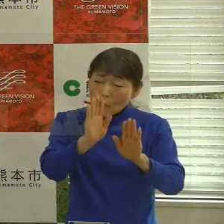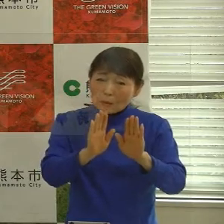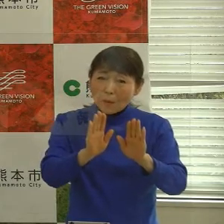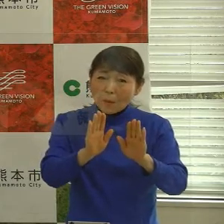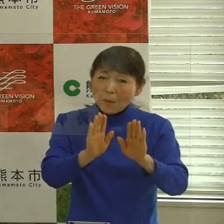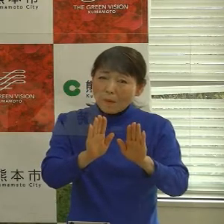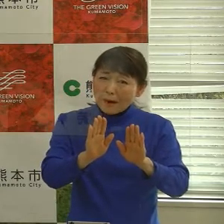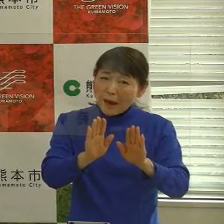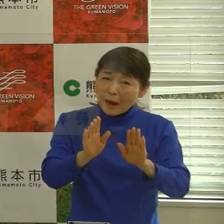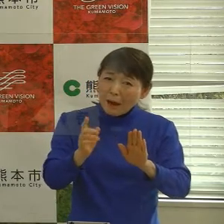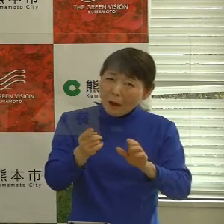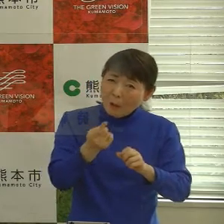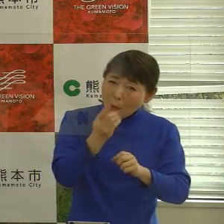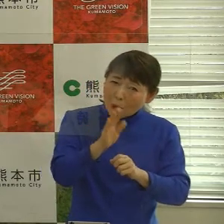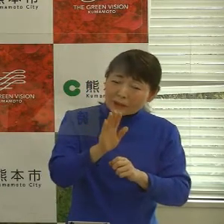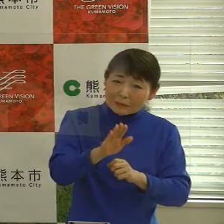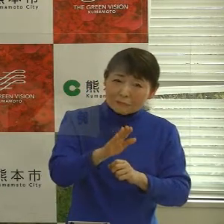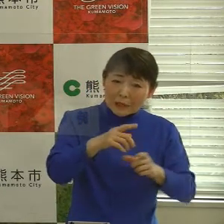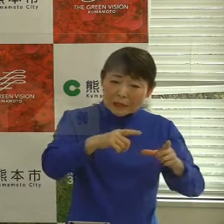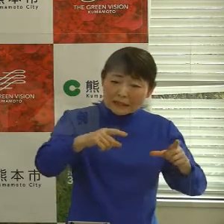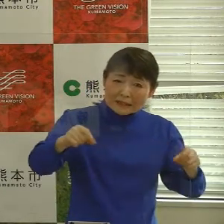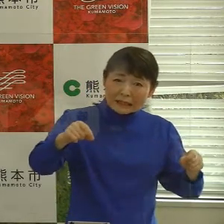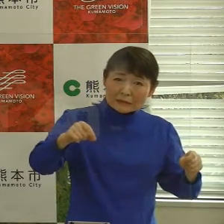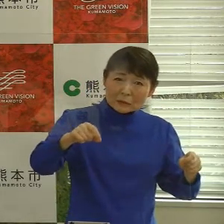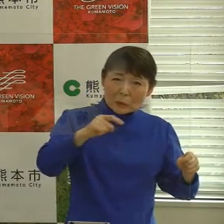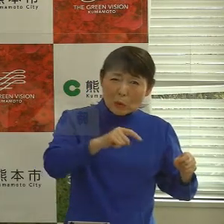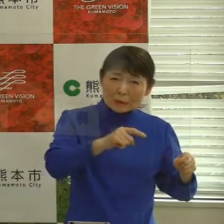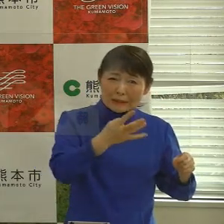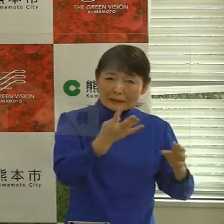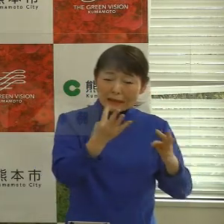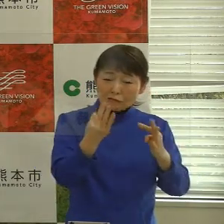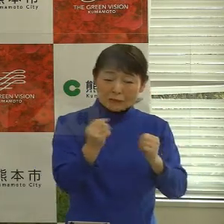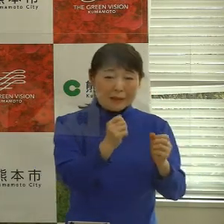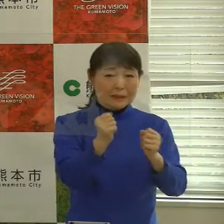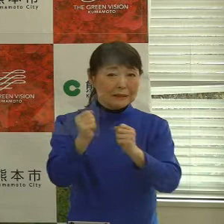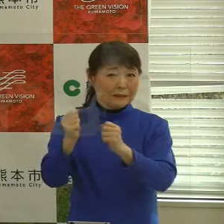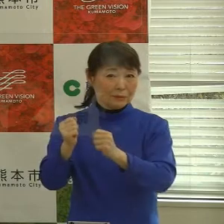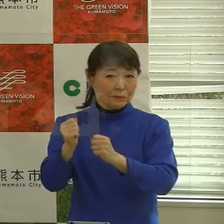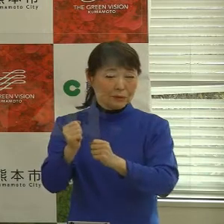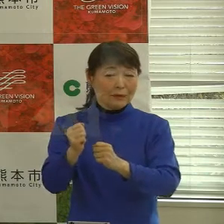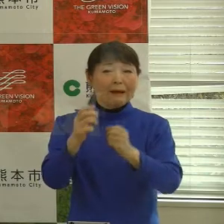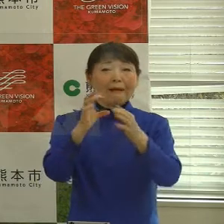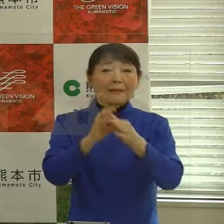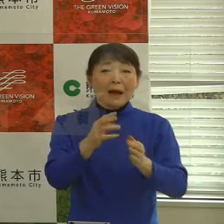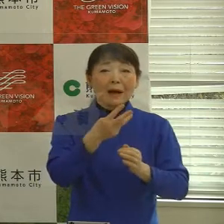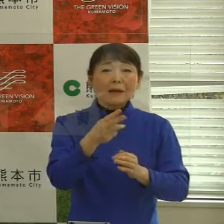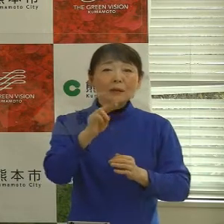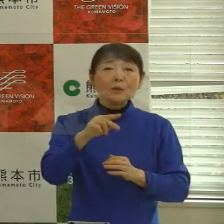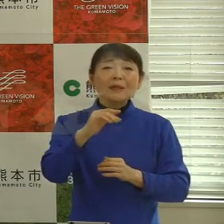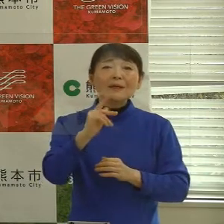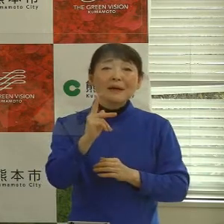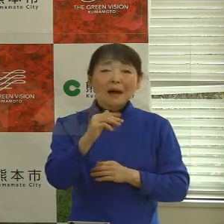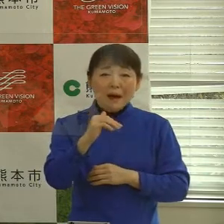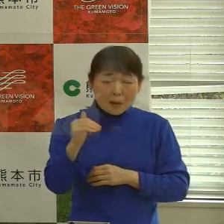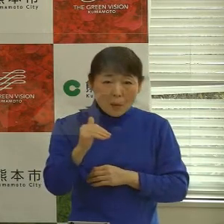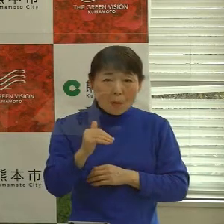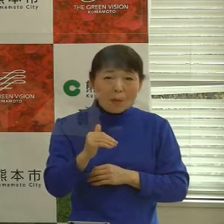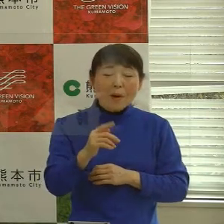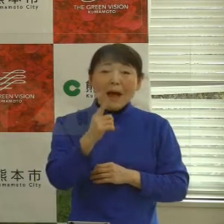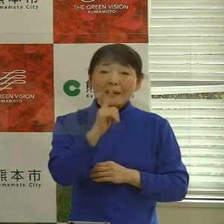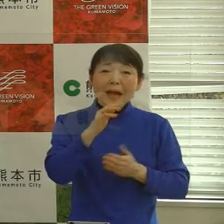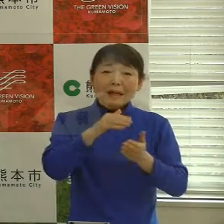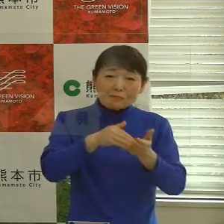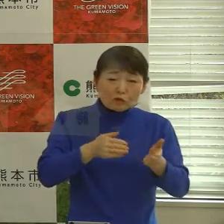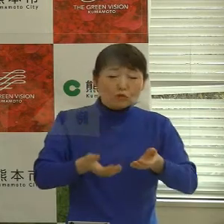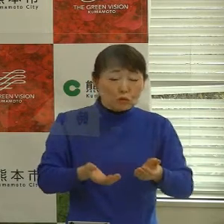ているという方がやはり全国にたくさんいらっしゃると、だからこそゆりかごであったり内密出産であったりということ